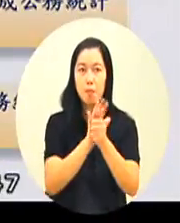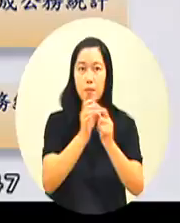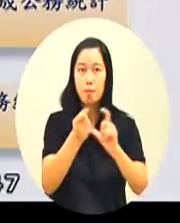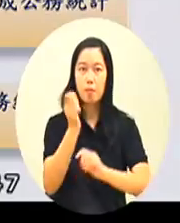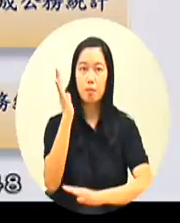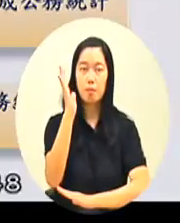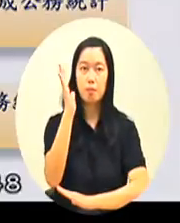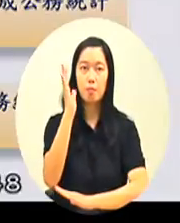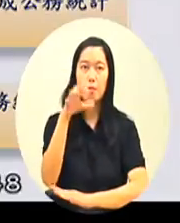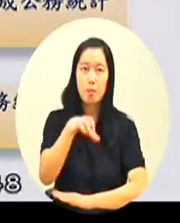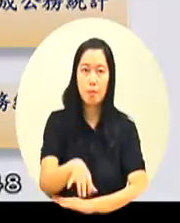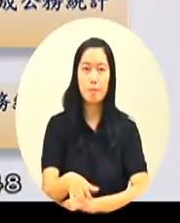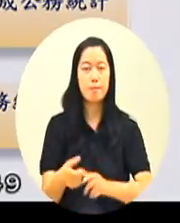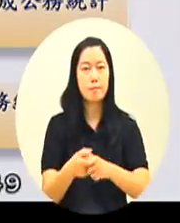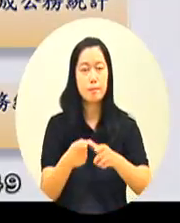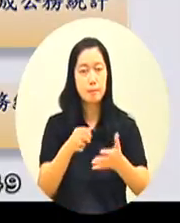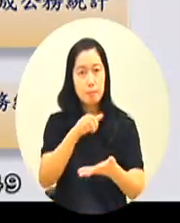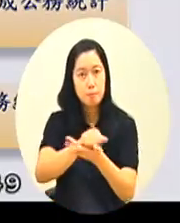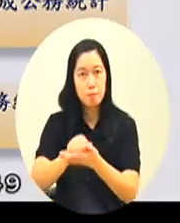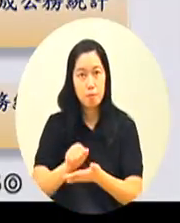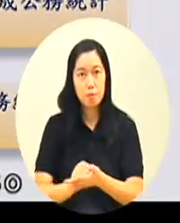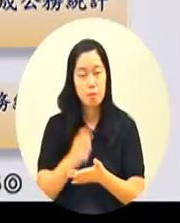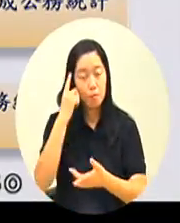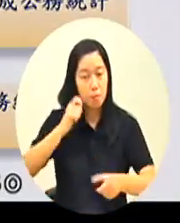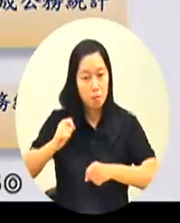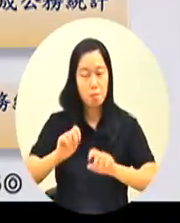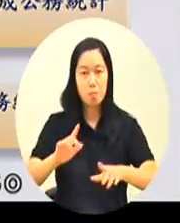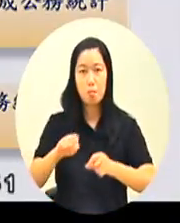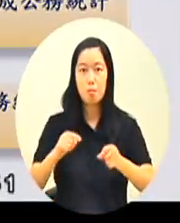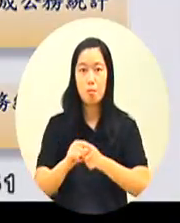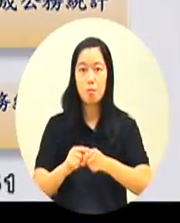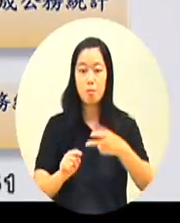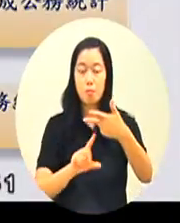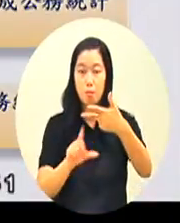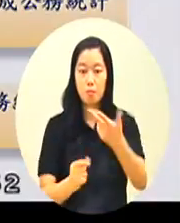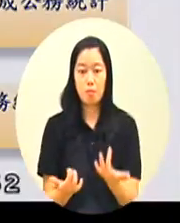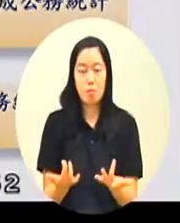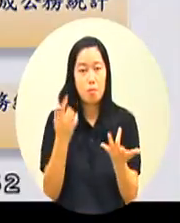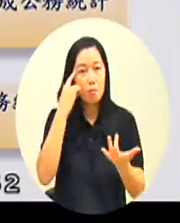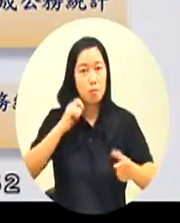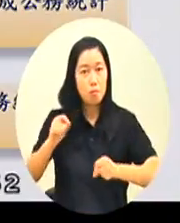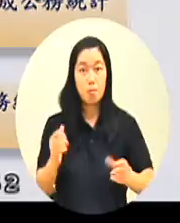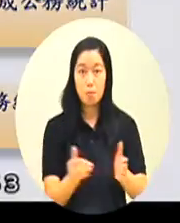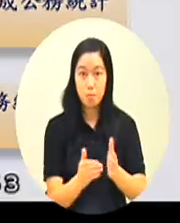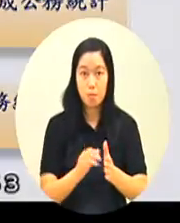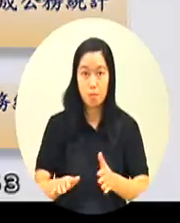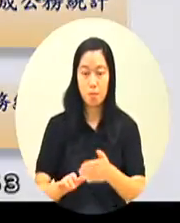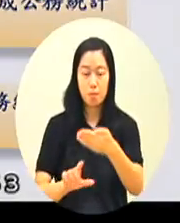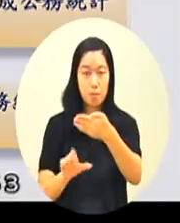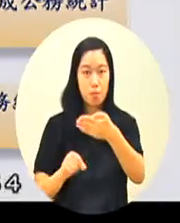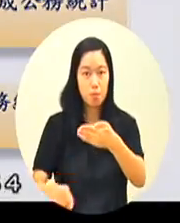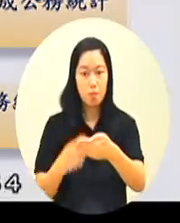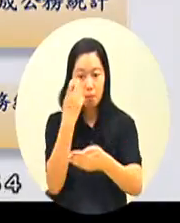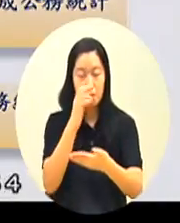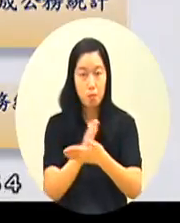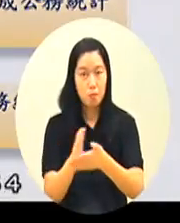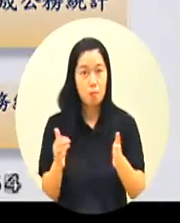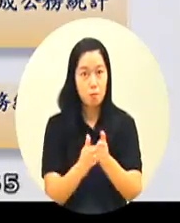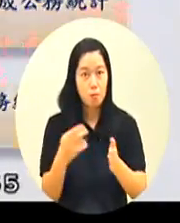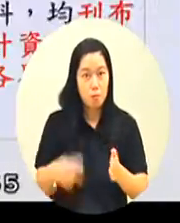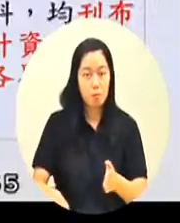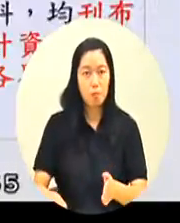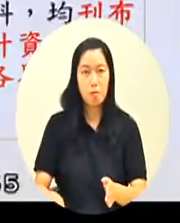公务统计方案，那在今年7月完成了草案，那9月的话已经完成审查作业后予以实